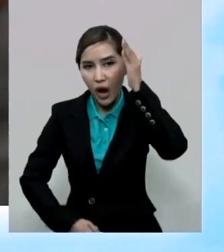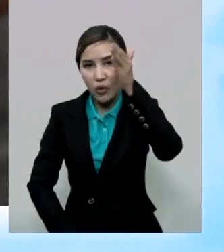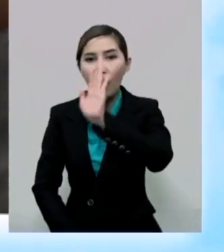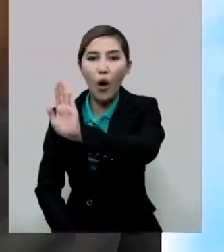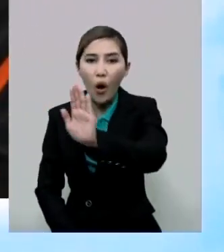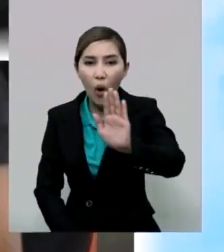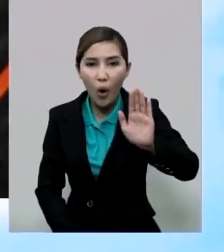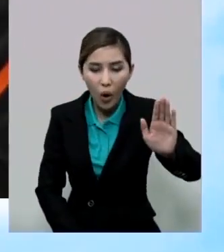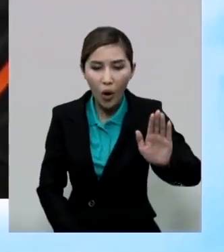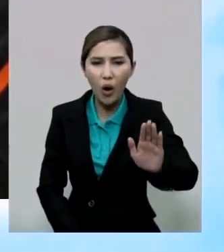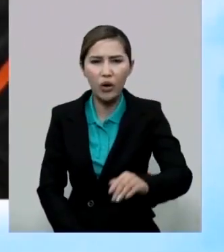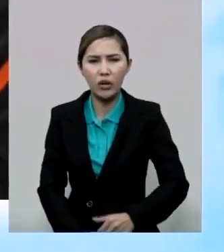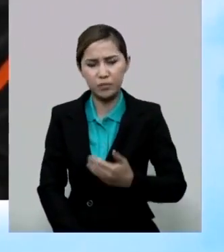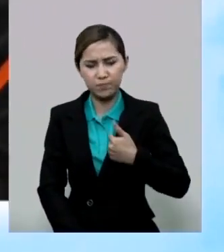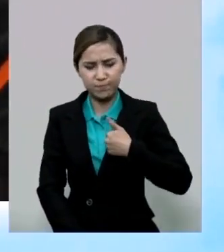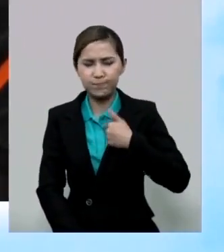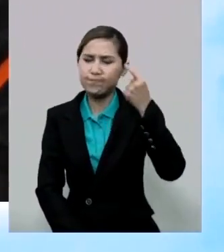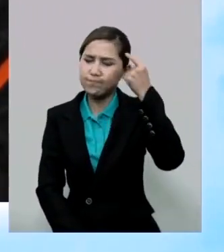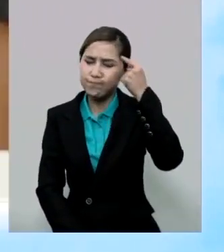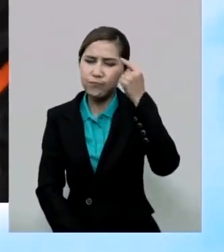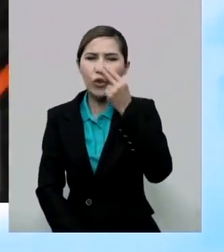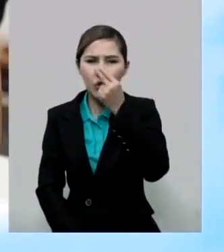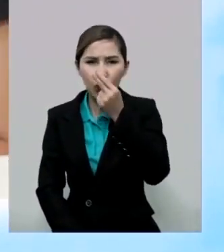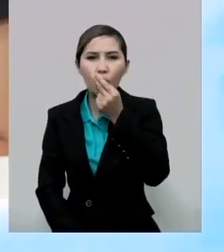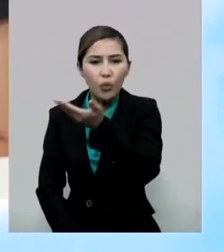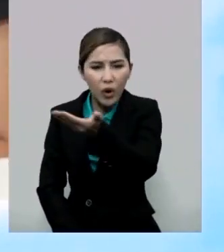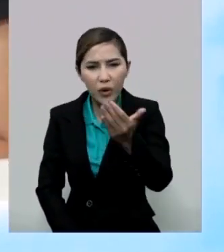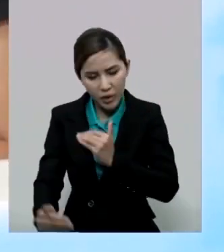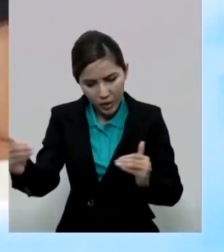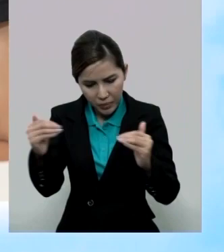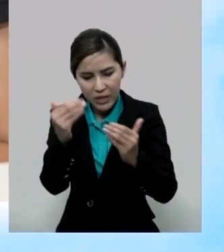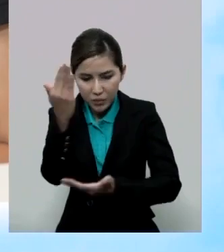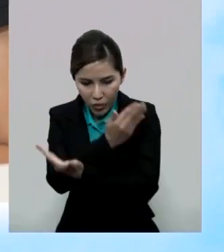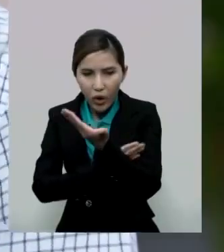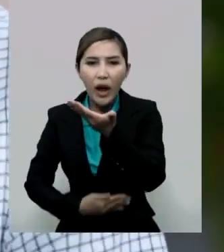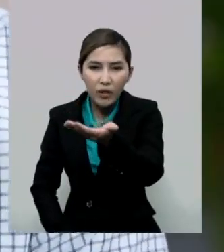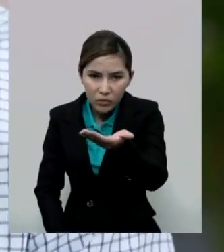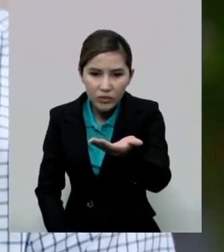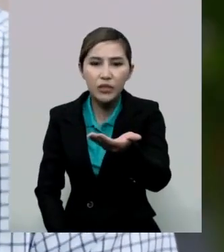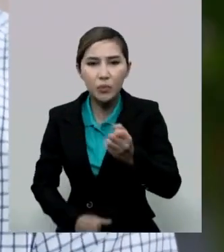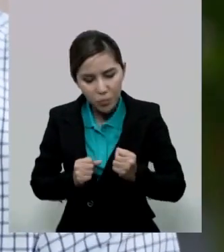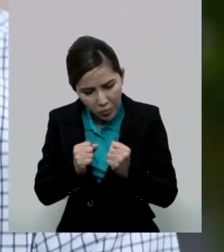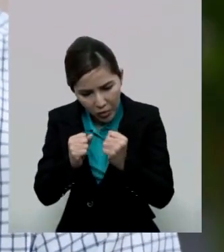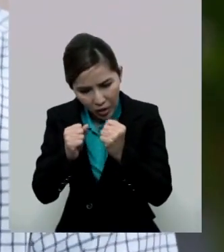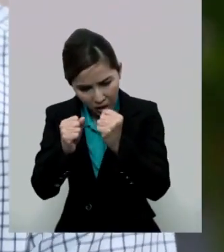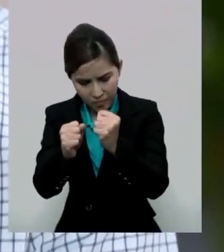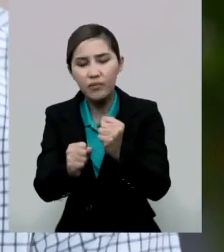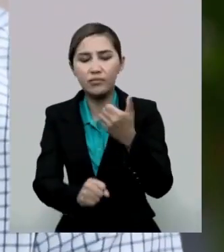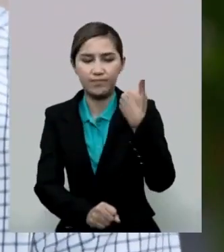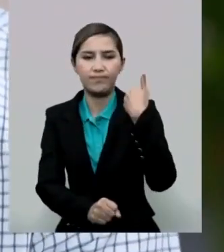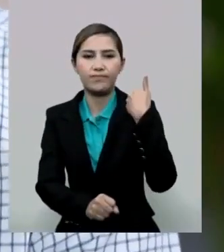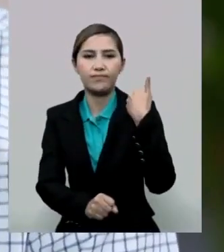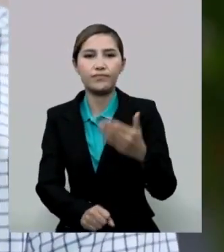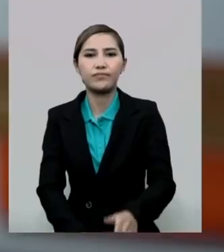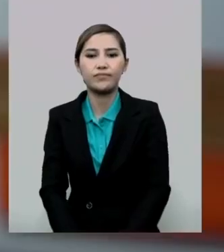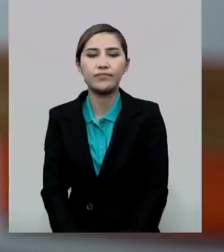ตควบคุมอนาคตของตัวเองนะครับก็เลยมองว่าเขาก็ควรจะมีสิทธิ์ตรงนี้ด้วยนะครับพยายามที่จะทำให้เกิดขึ้น